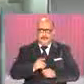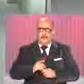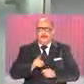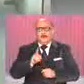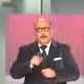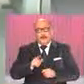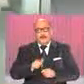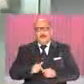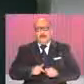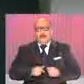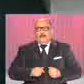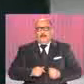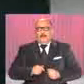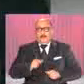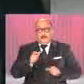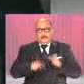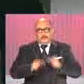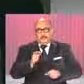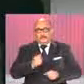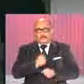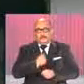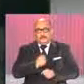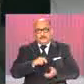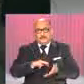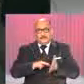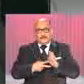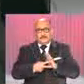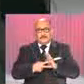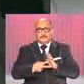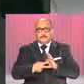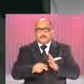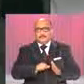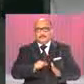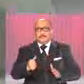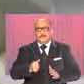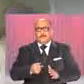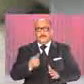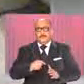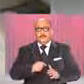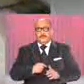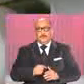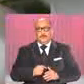مقارنة بسنة 2013 بحسب مسؤولي وكالة